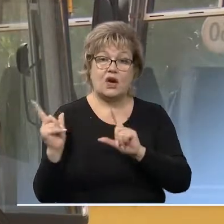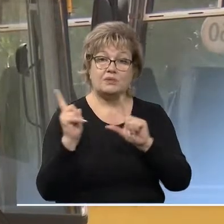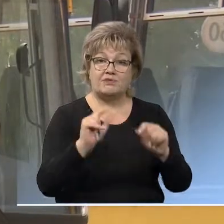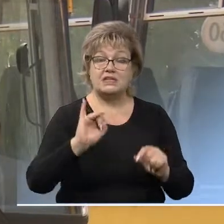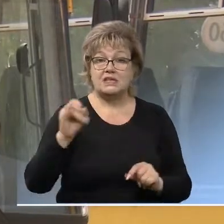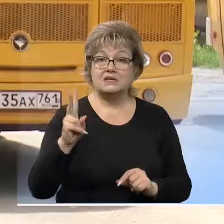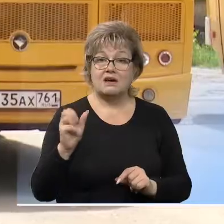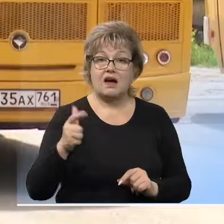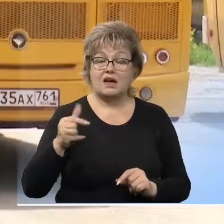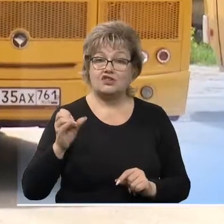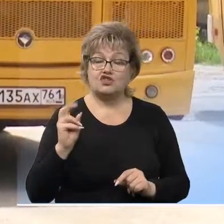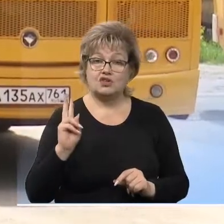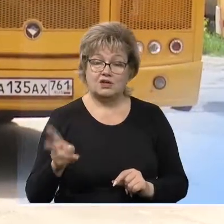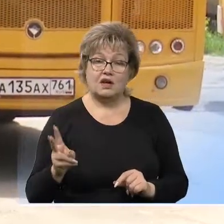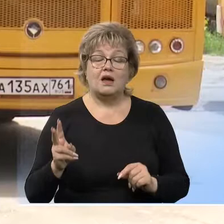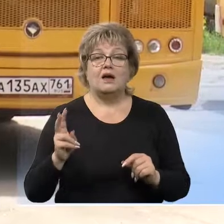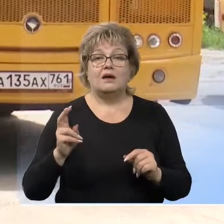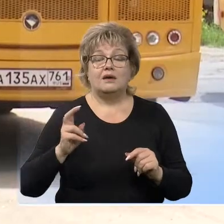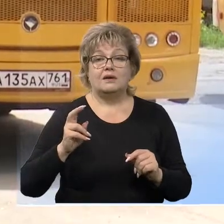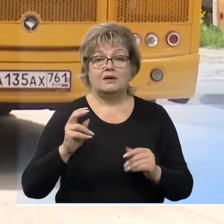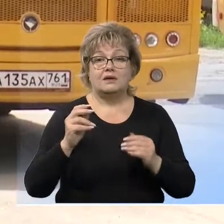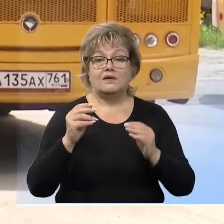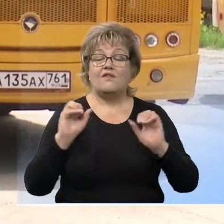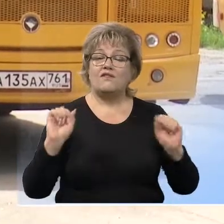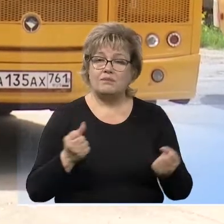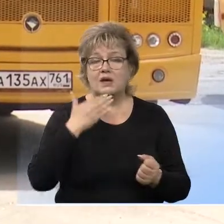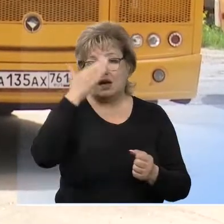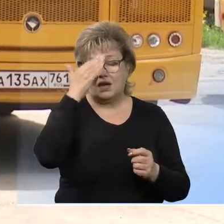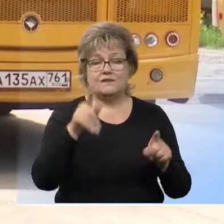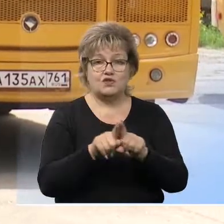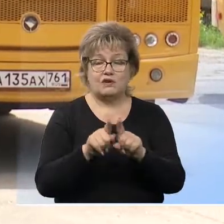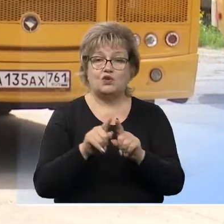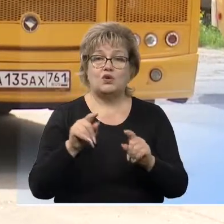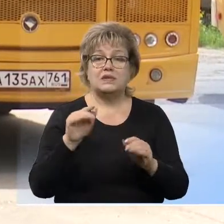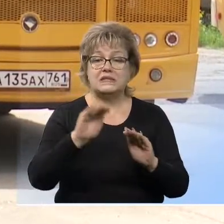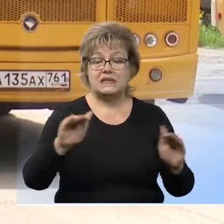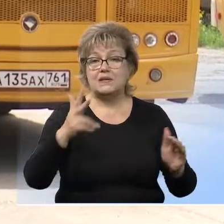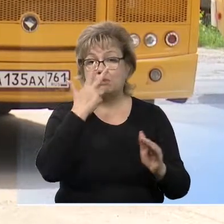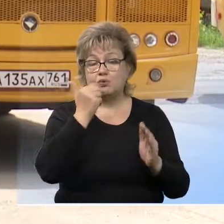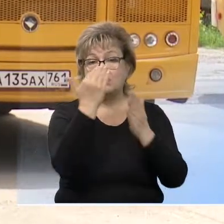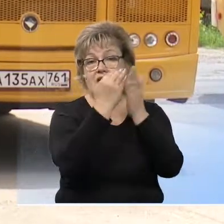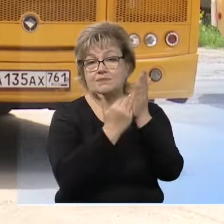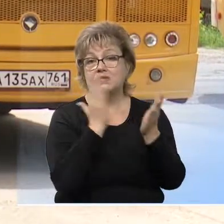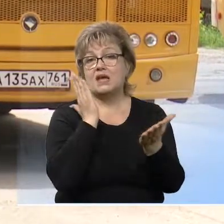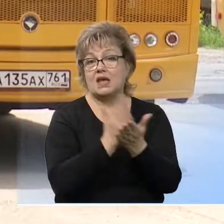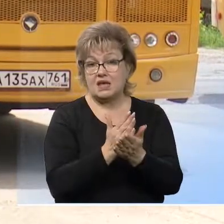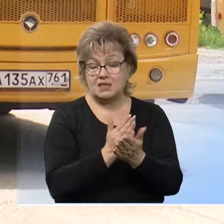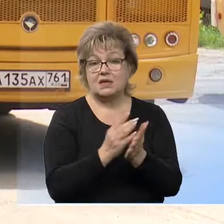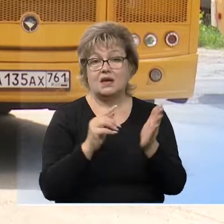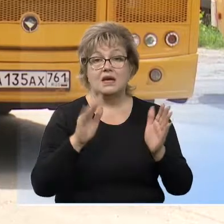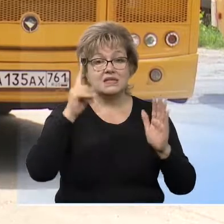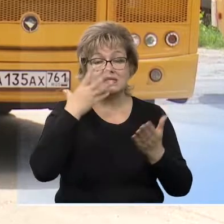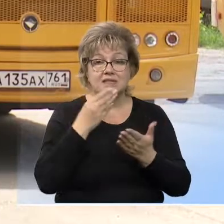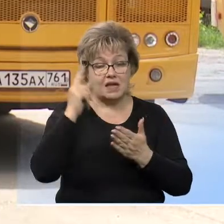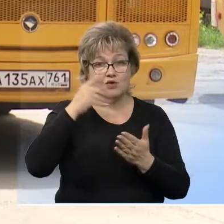из Кагальничка. И в зиму, и в мороз. Но расписание висит. Дети приучены, они выходят вовремя, знают свое место, потому что оно